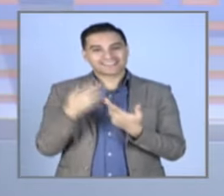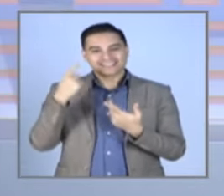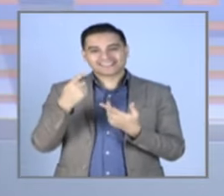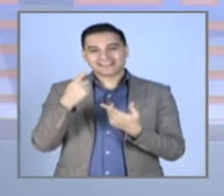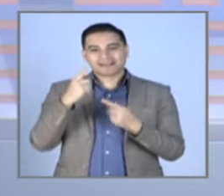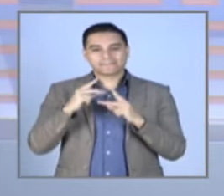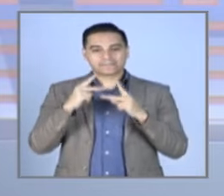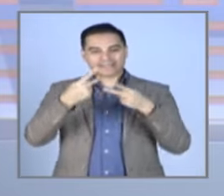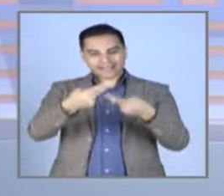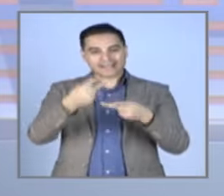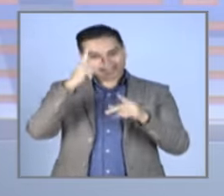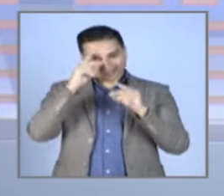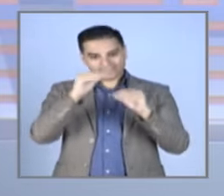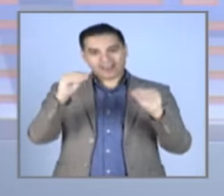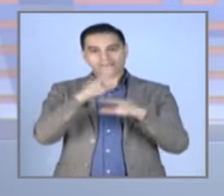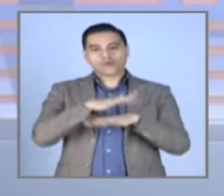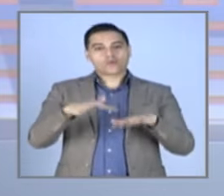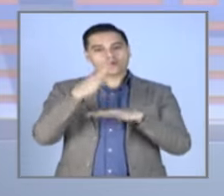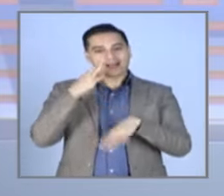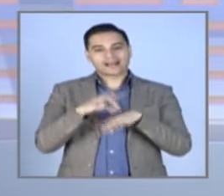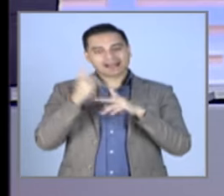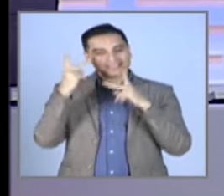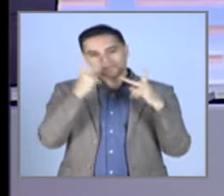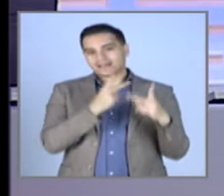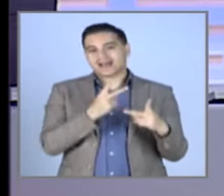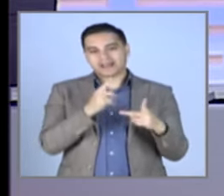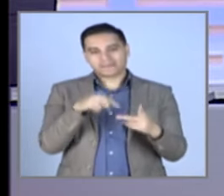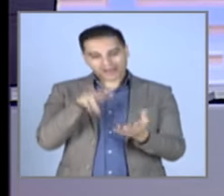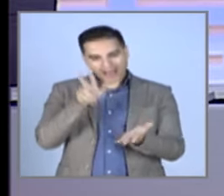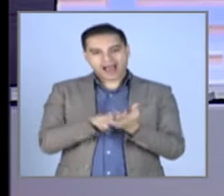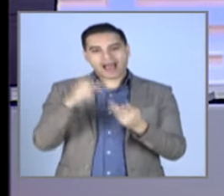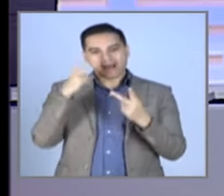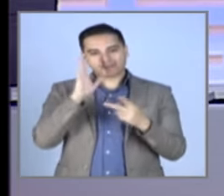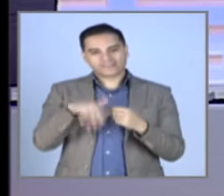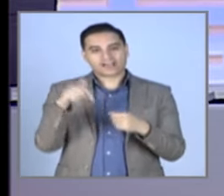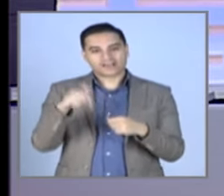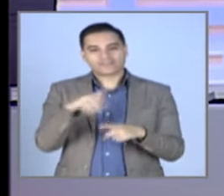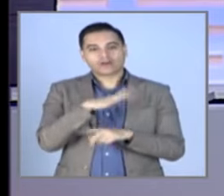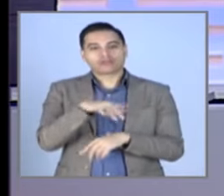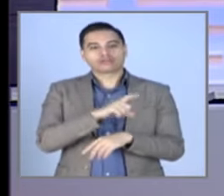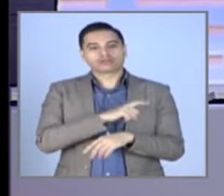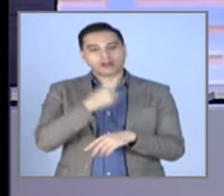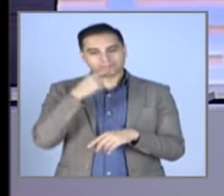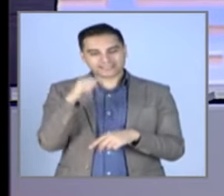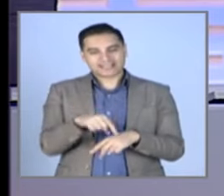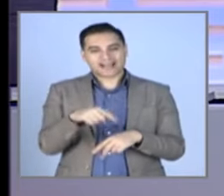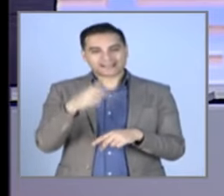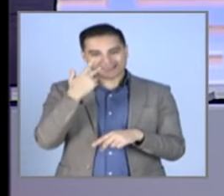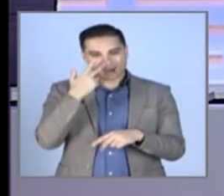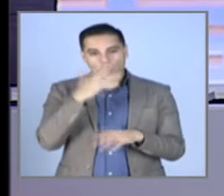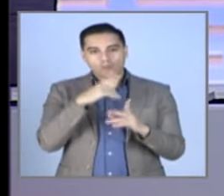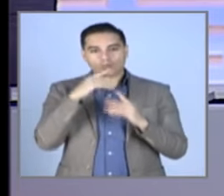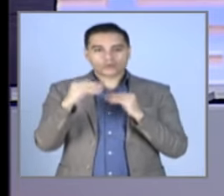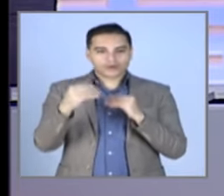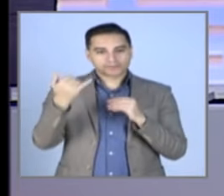انك بتنقلي رساله لكل حد بيحلم. فعلا بصراحه، يعني حتى طلبه ثانويه عامه اللي هم السنه دي كل شويه